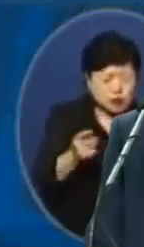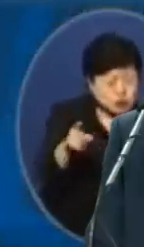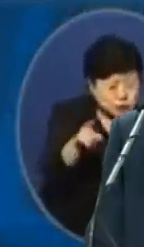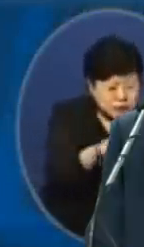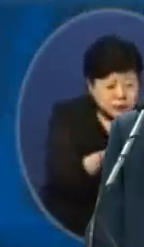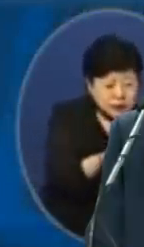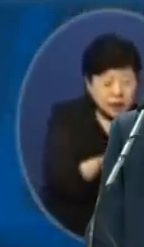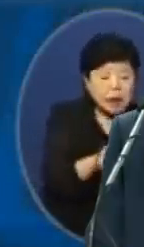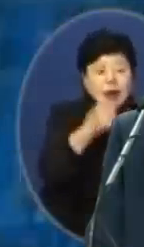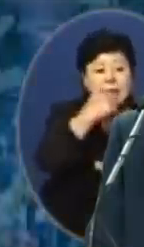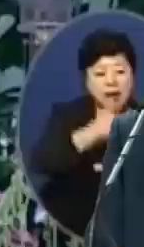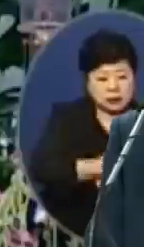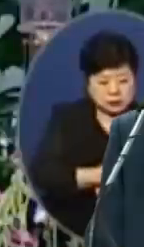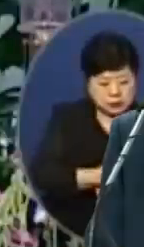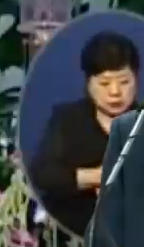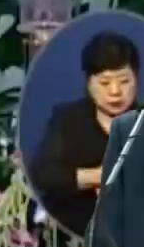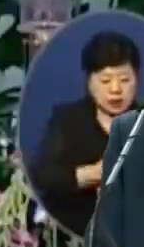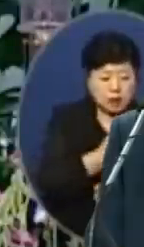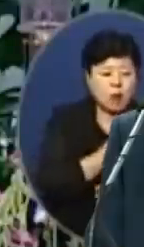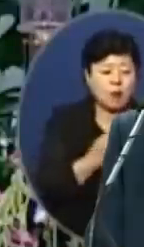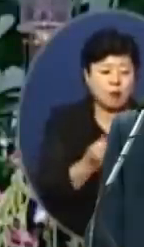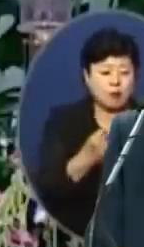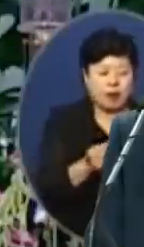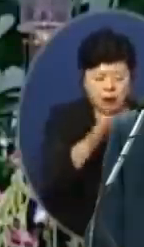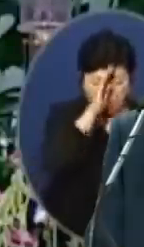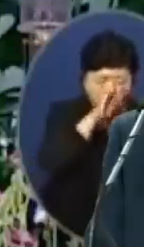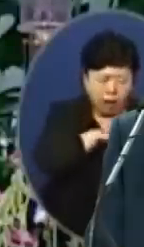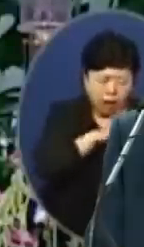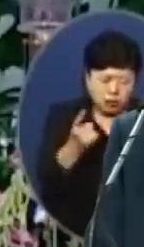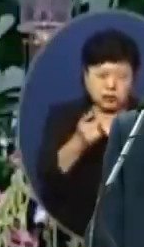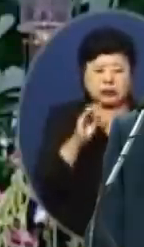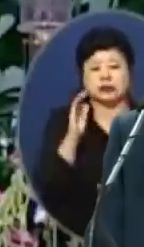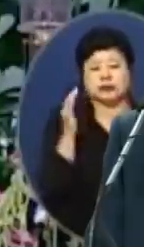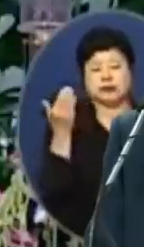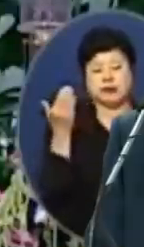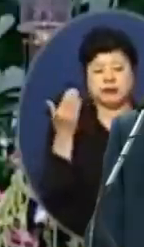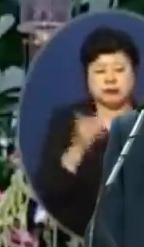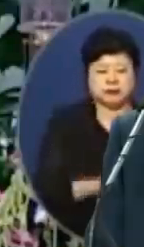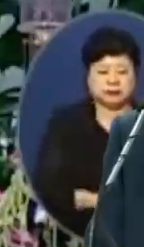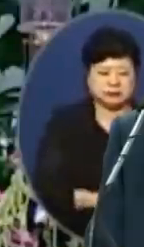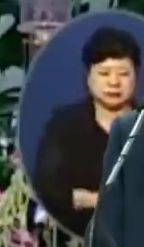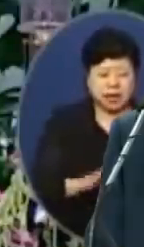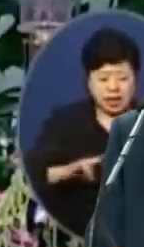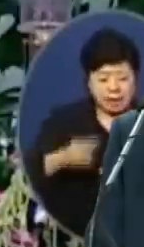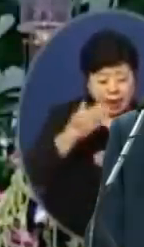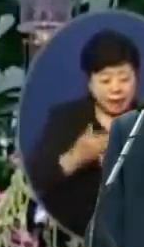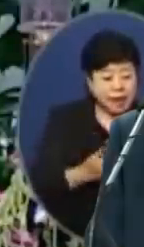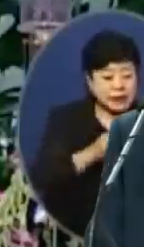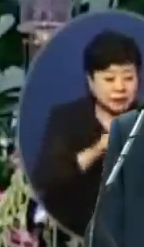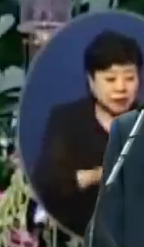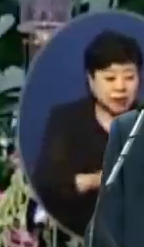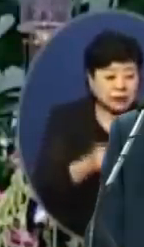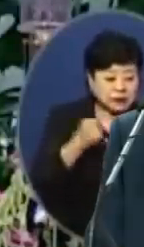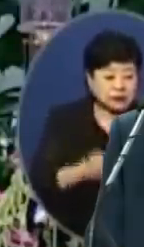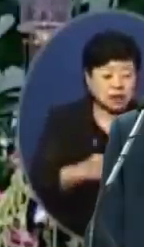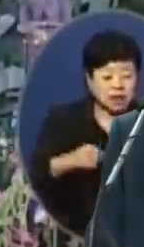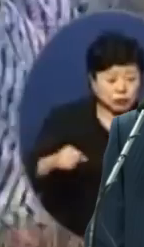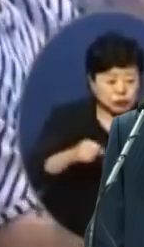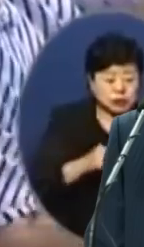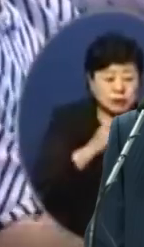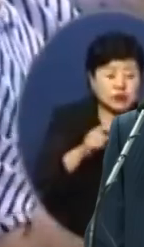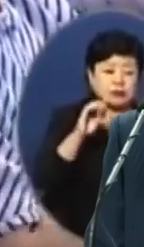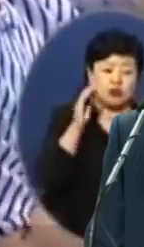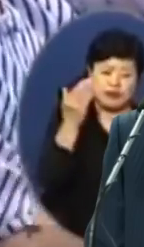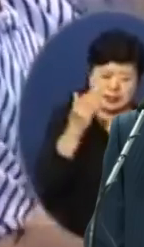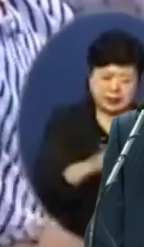그런데 마침내 그는 그 불치의 병에서 깨끗이 나왔습니다. 레마를 받으면 살아서 움직이는